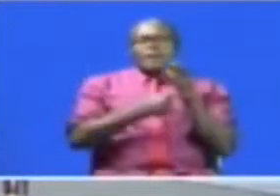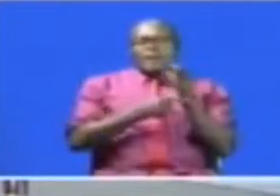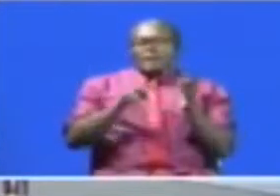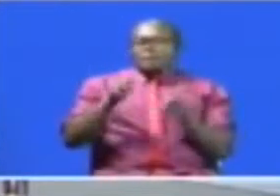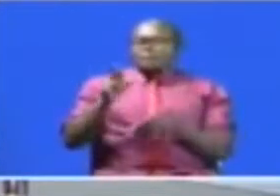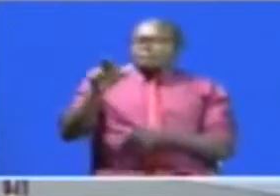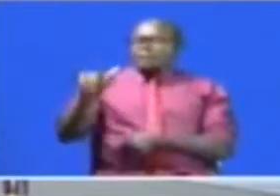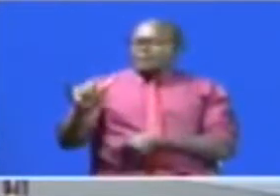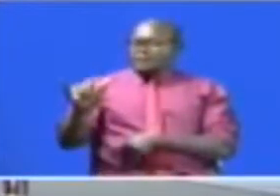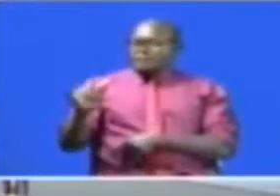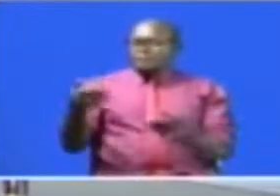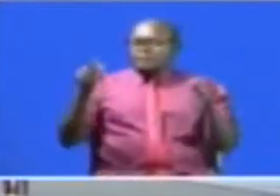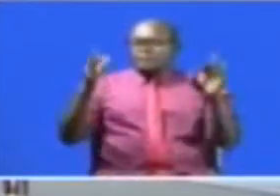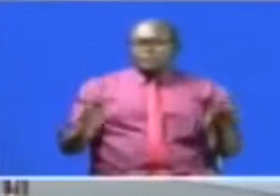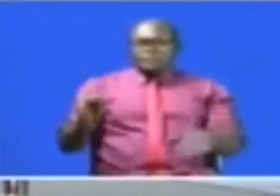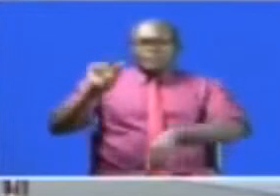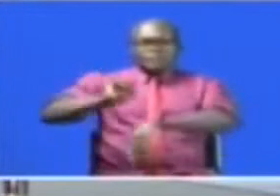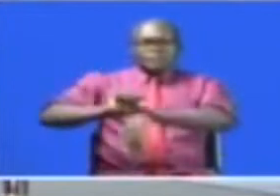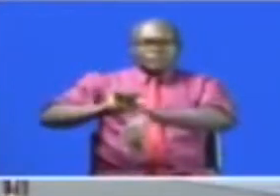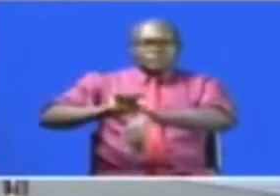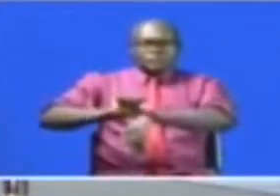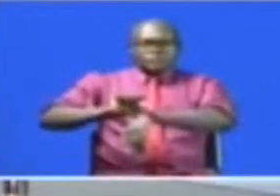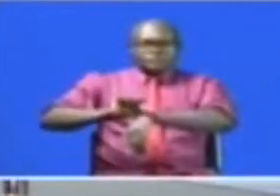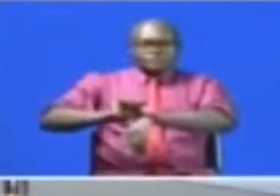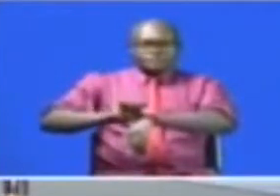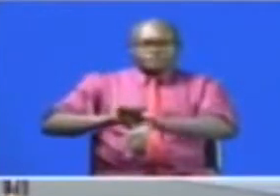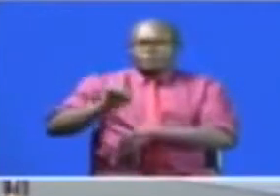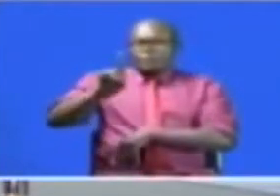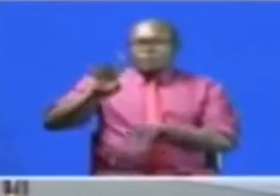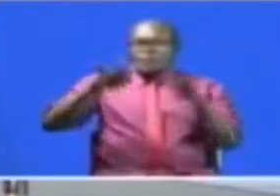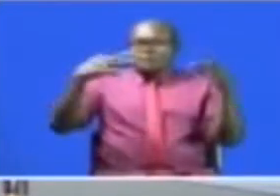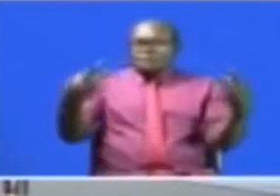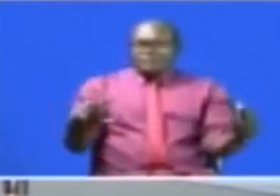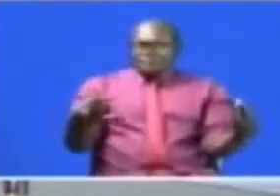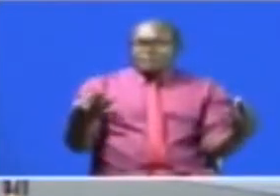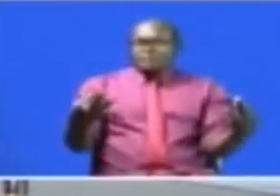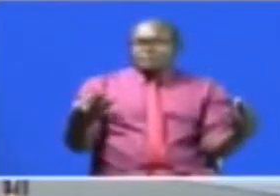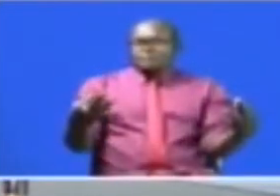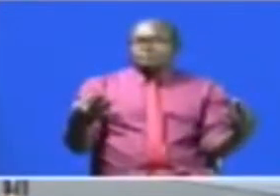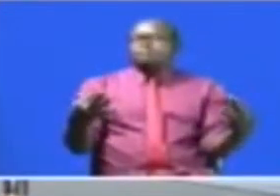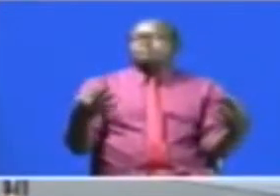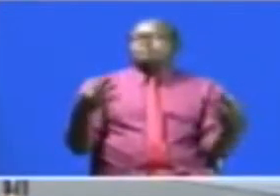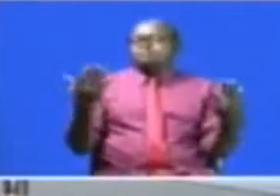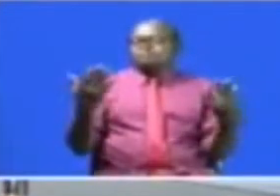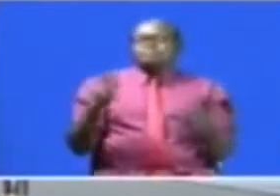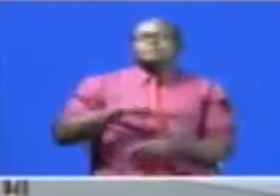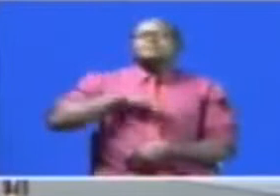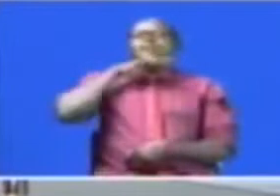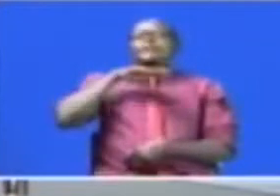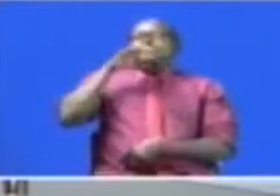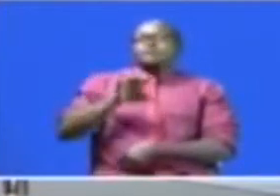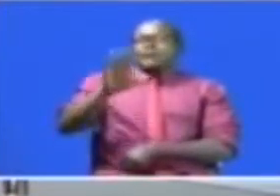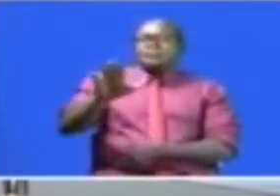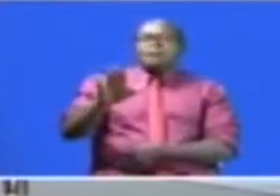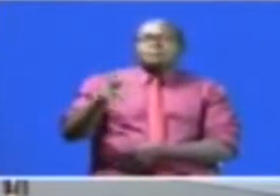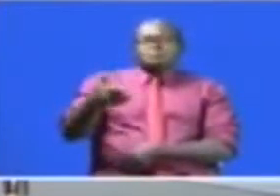Mary Kilobi Atwoli, mtangazaji wa ishara ni Gideon Mbogo. Familia moja kutoka eneo la Kaptagat inaomboleza kifo cha mwanao